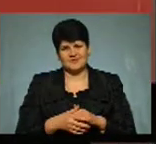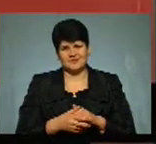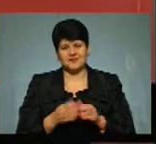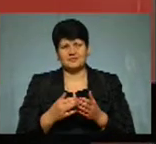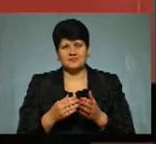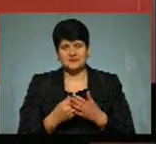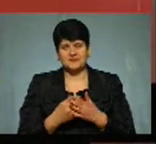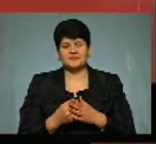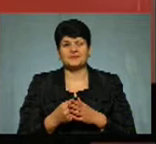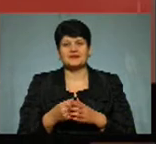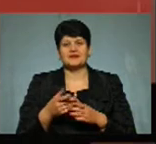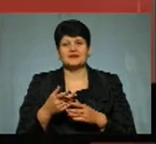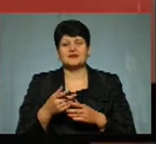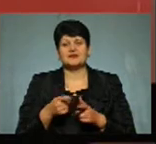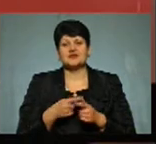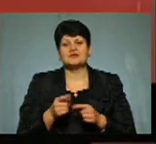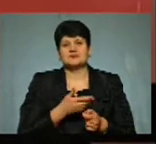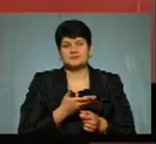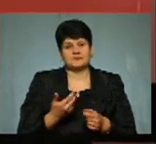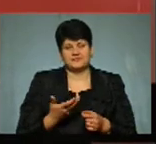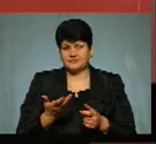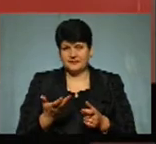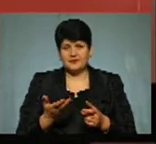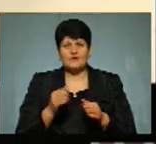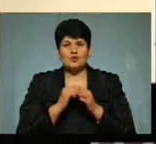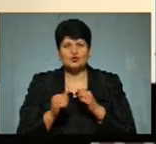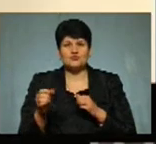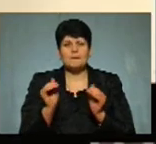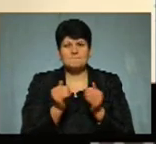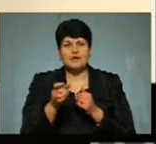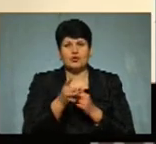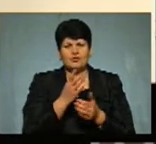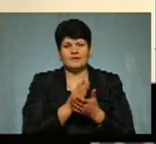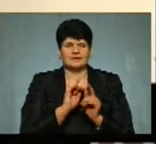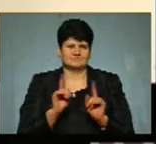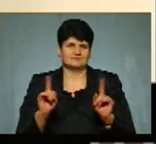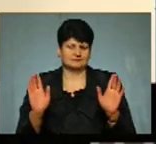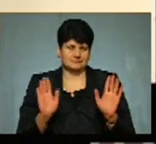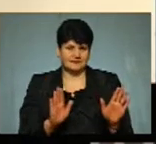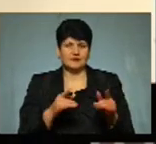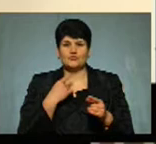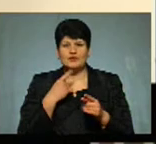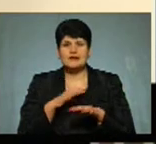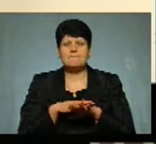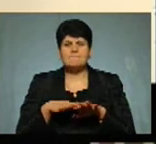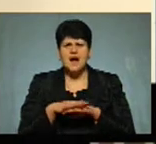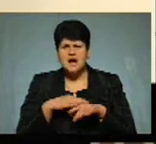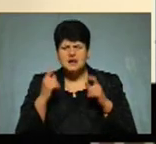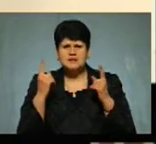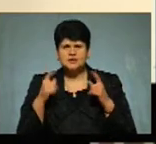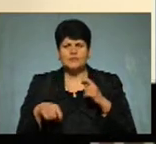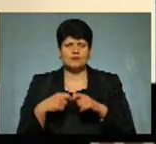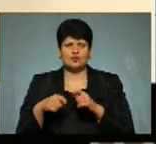так? Ніж ми. Тобто в кожному мікрорайоні є нюанси. Якщо говорити про масові порушення, тобто це